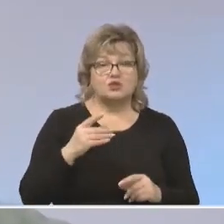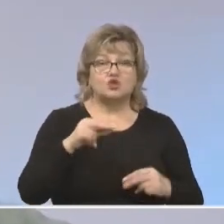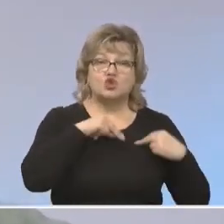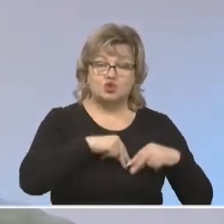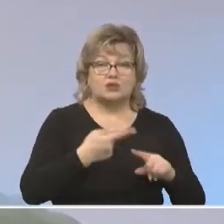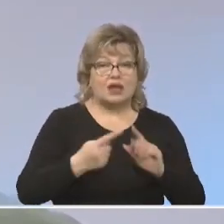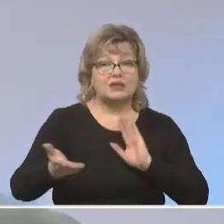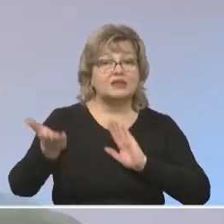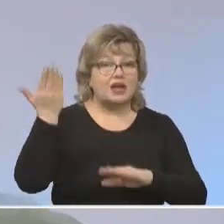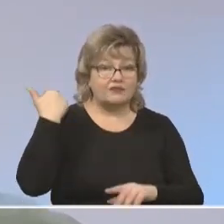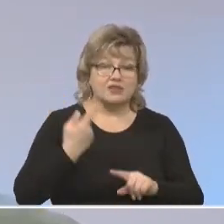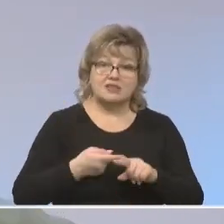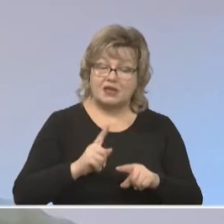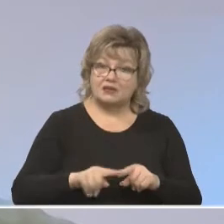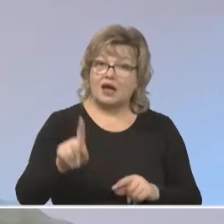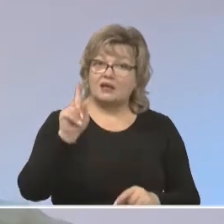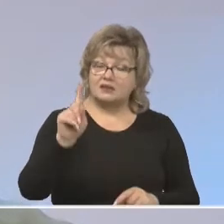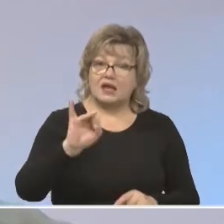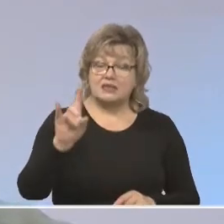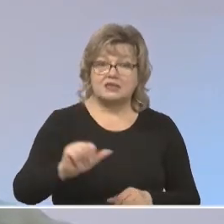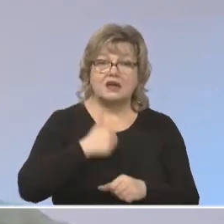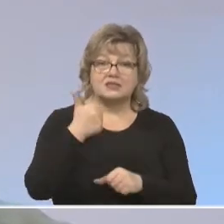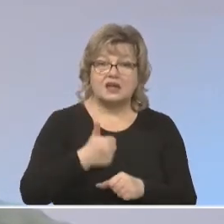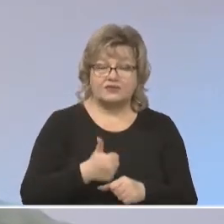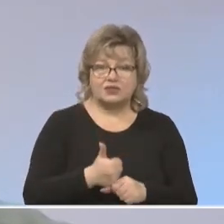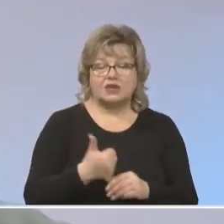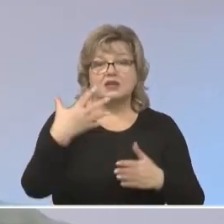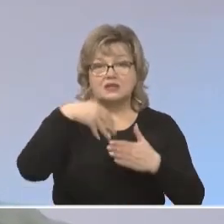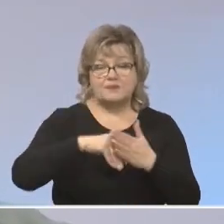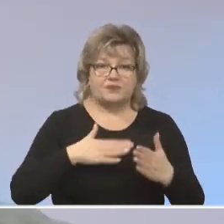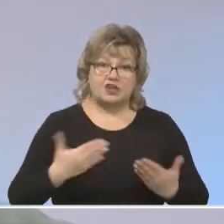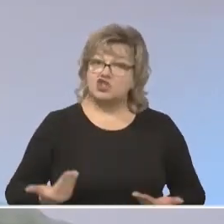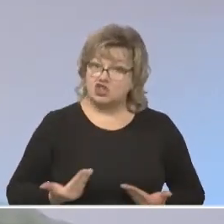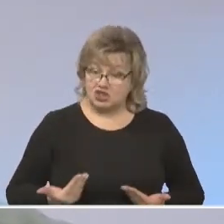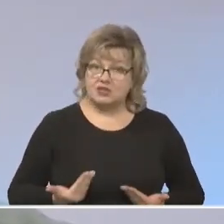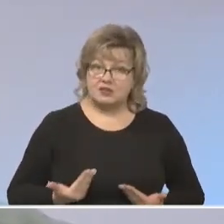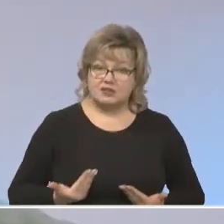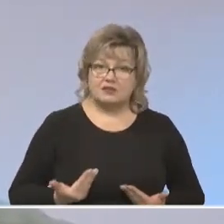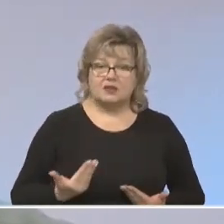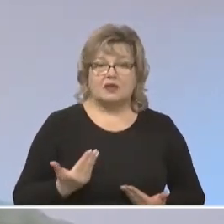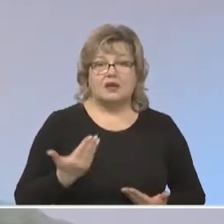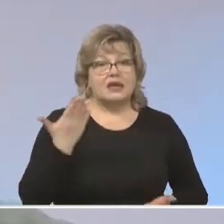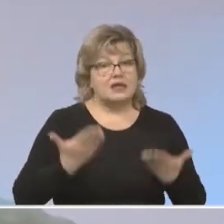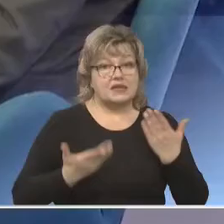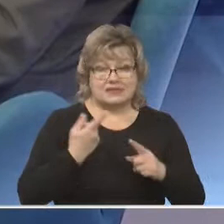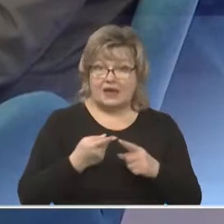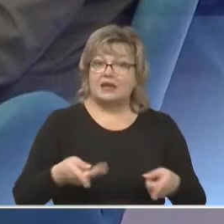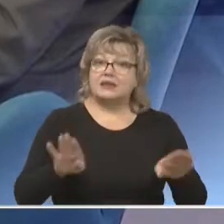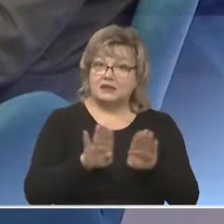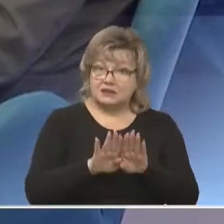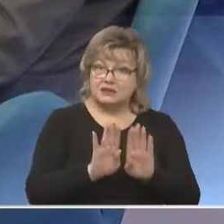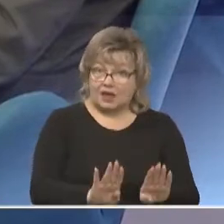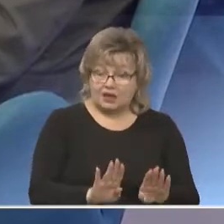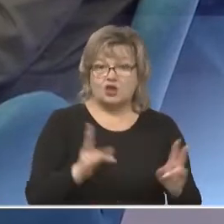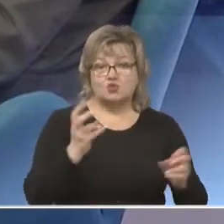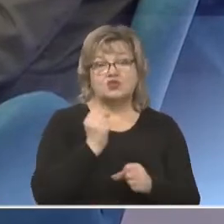И труд — это одна из основных составляющих нашей жизни. Если это так, ну, надо